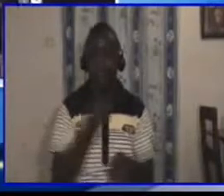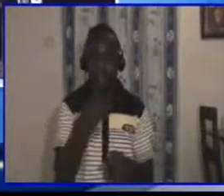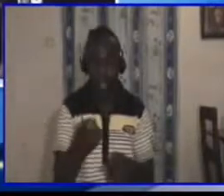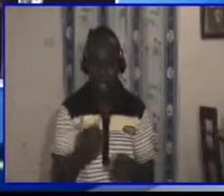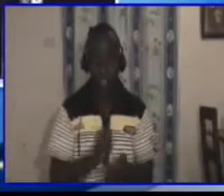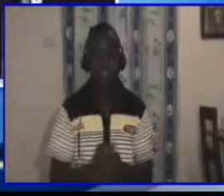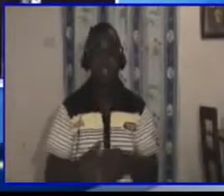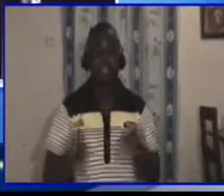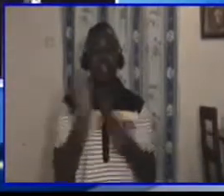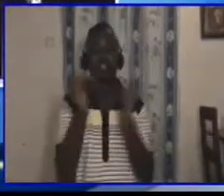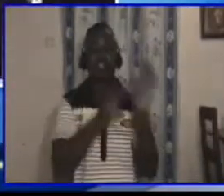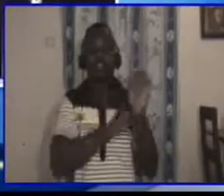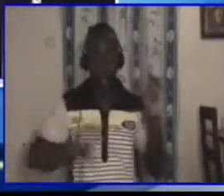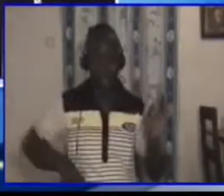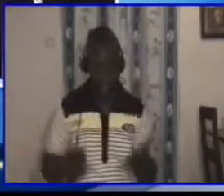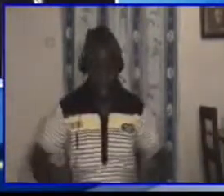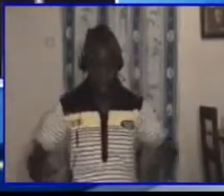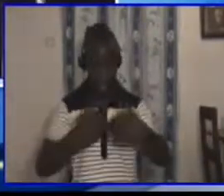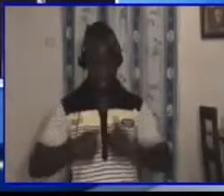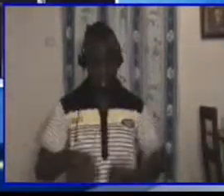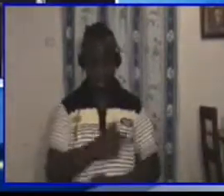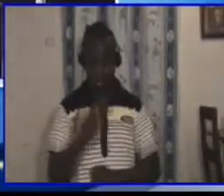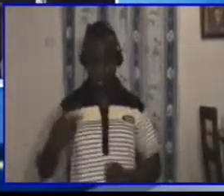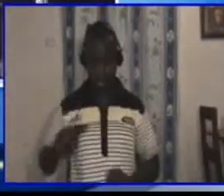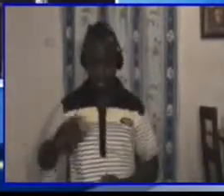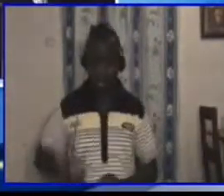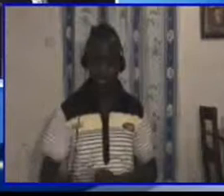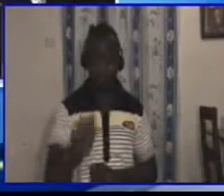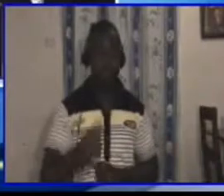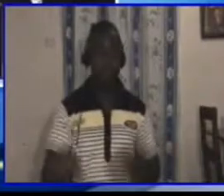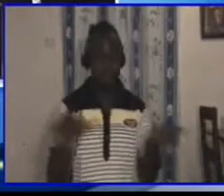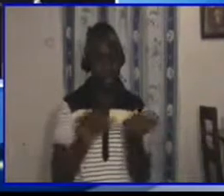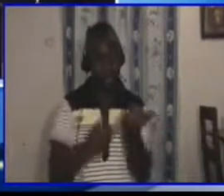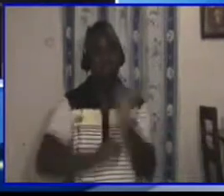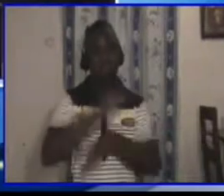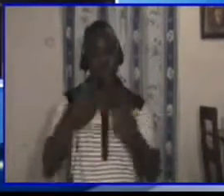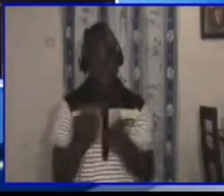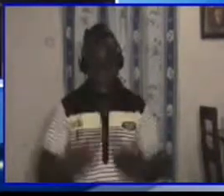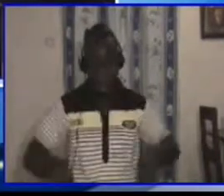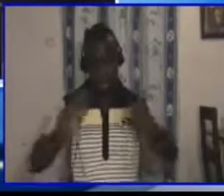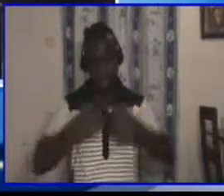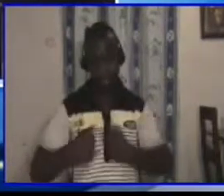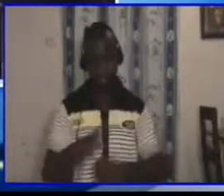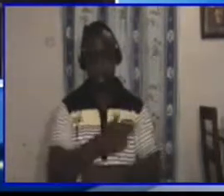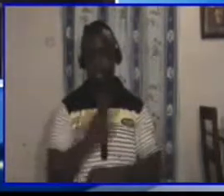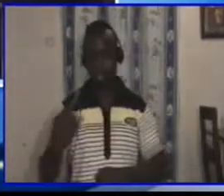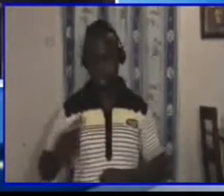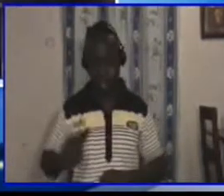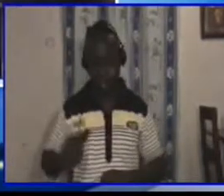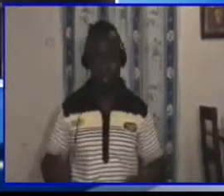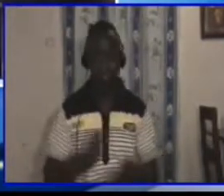ed egli cerca di mostrare che cristo era nell'errore che gli apostoli erano